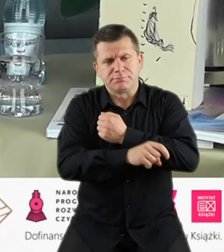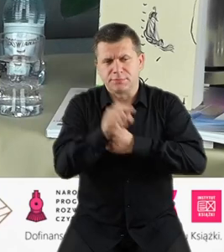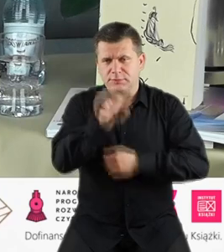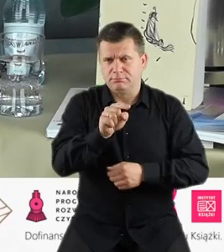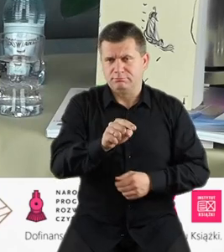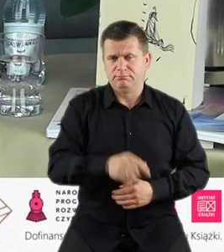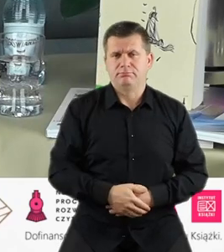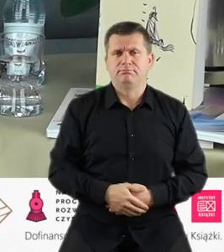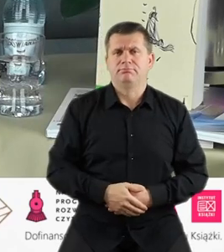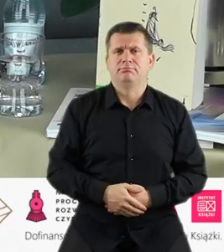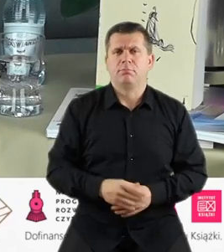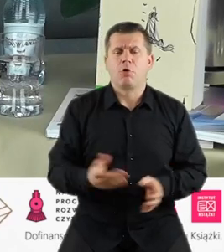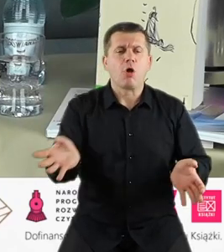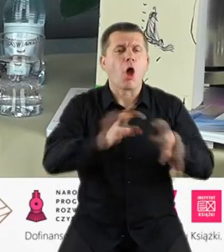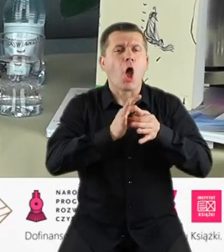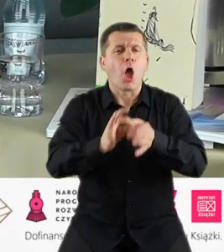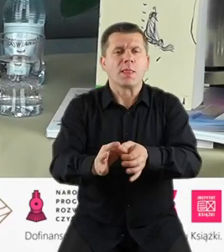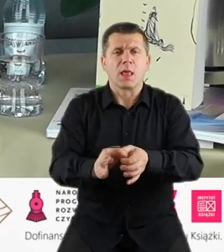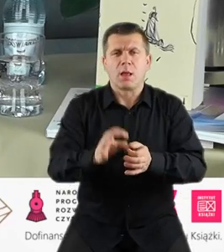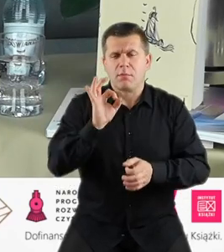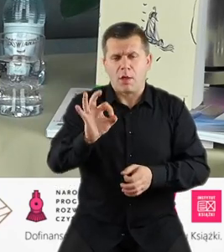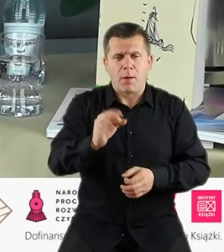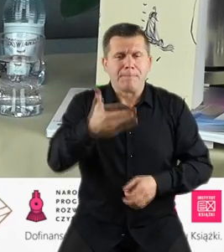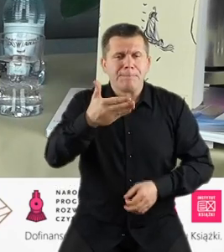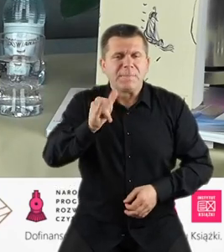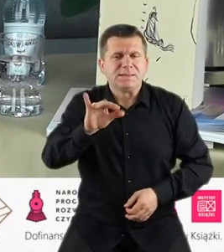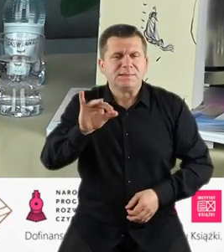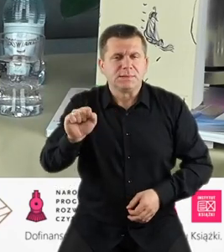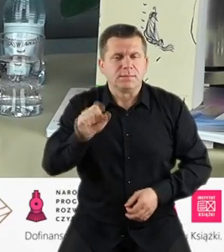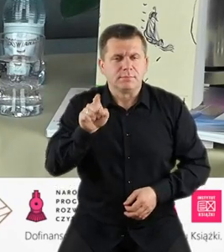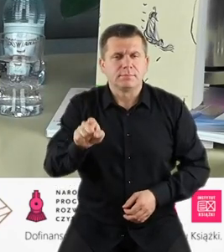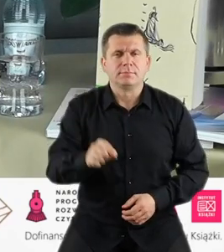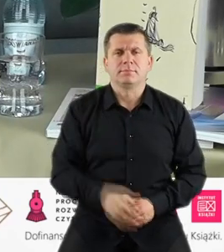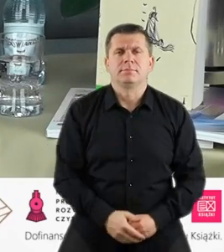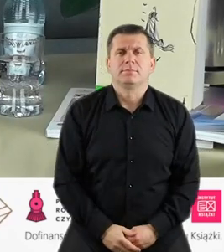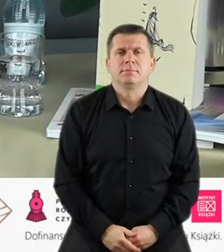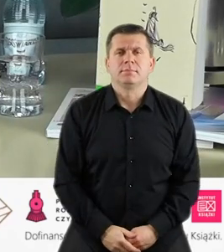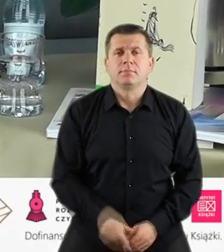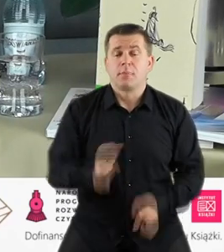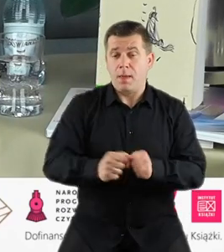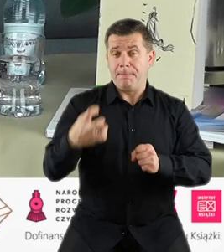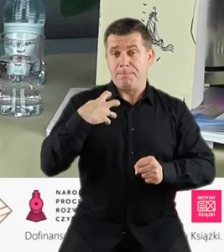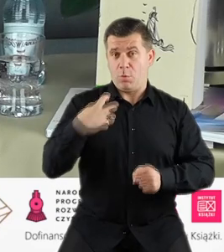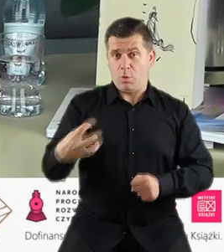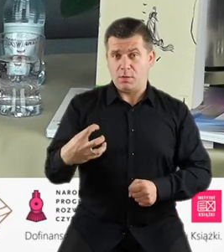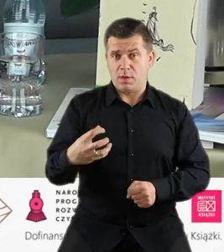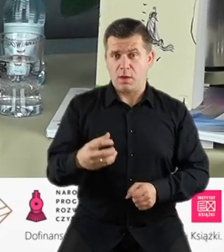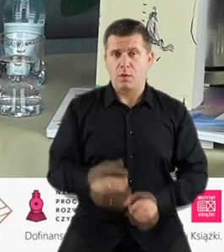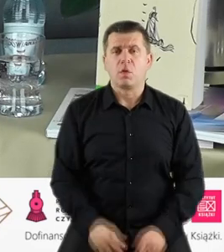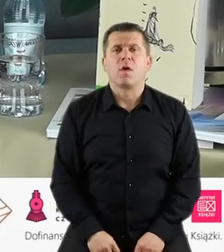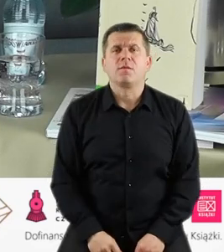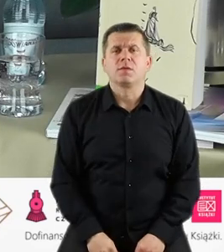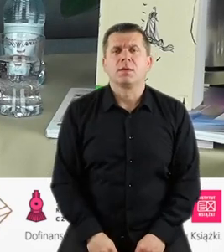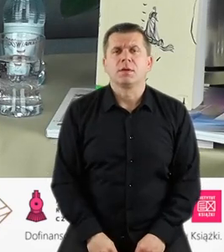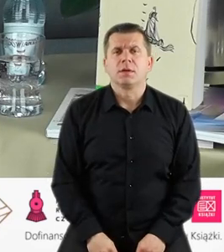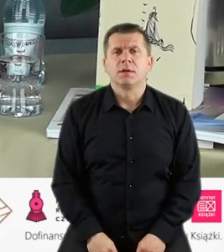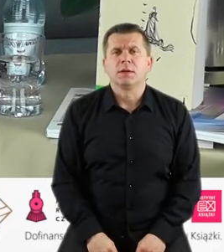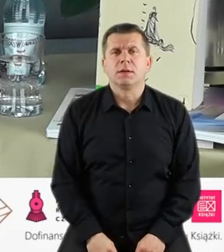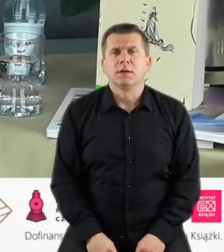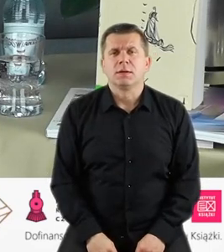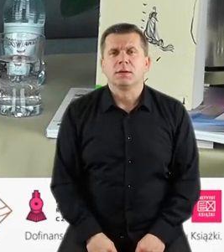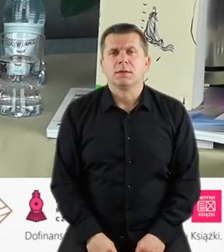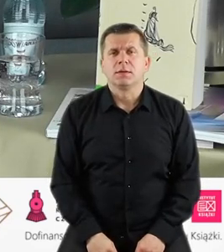następcami, czy kontynuatorami jego misji są bohaterowie, którzy